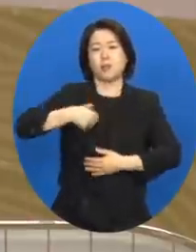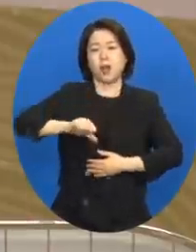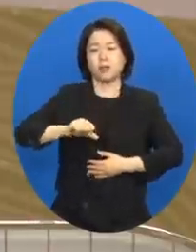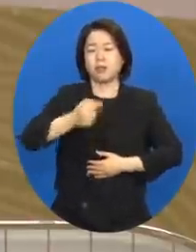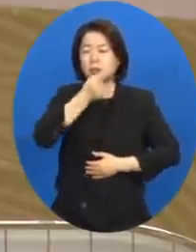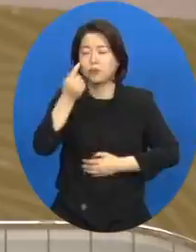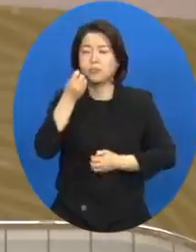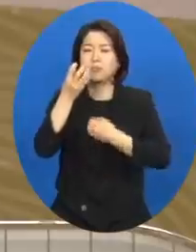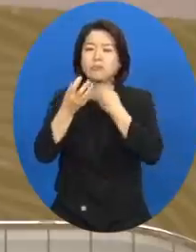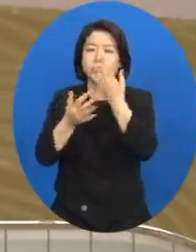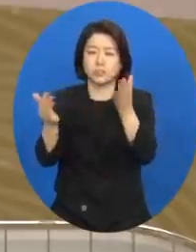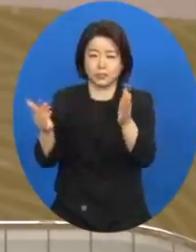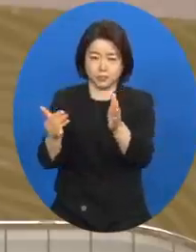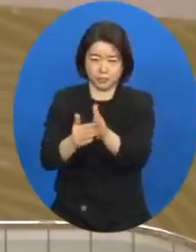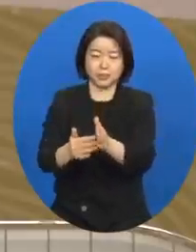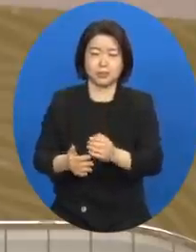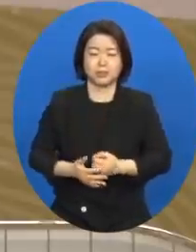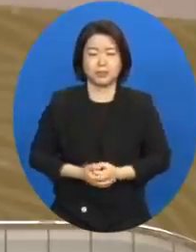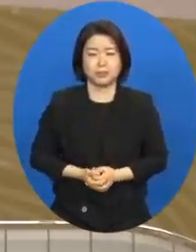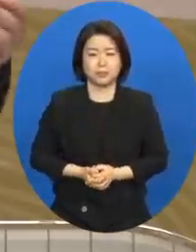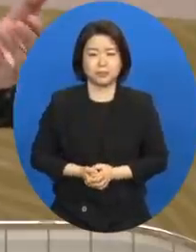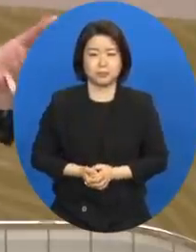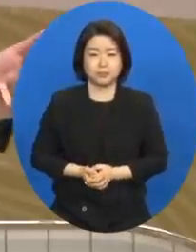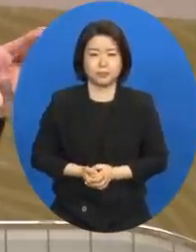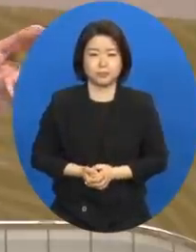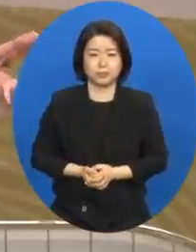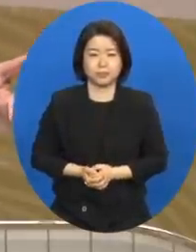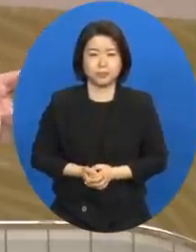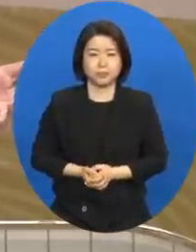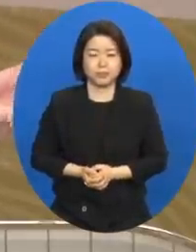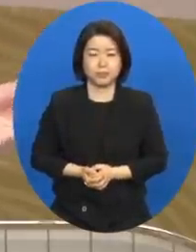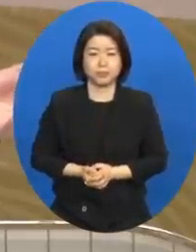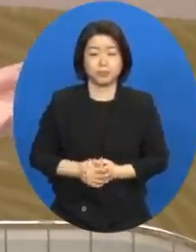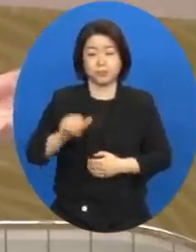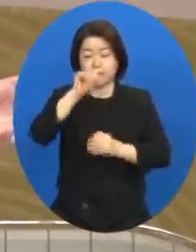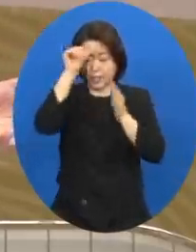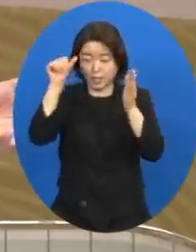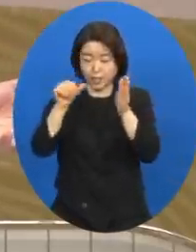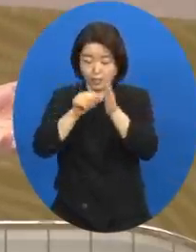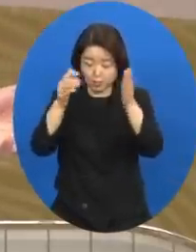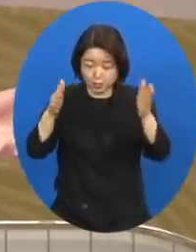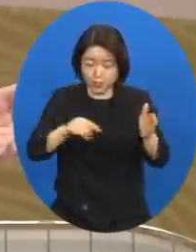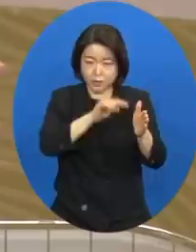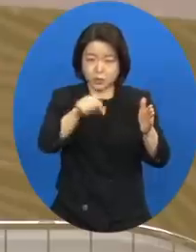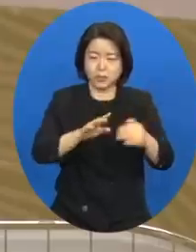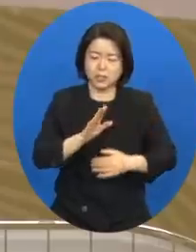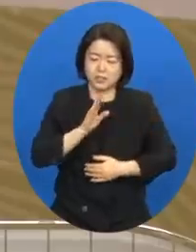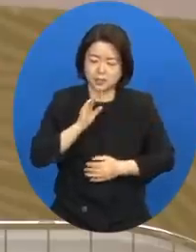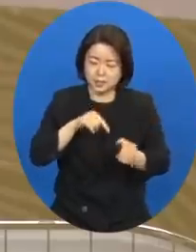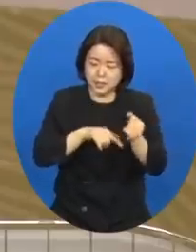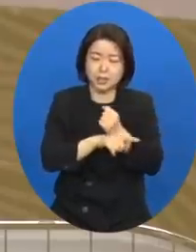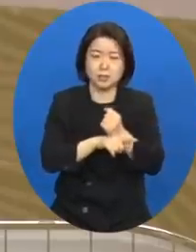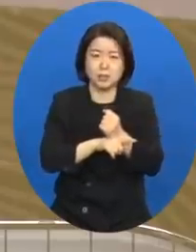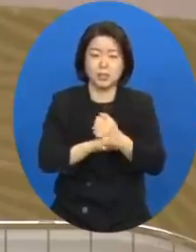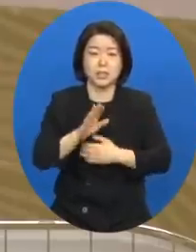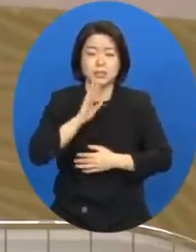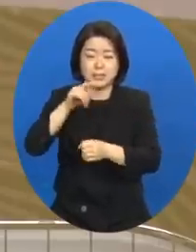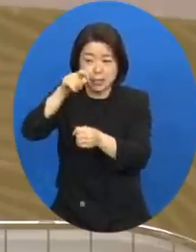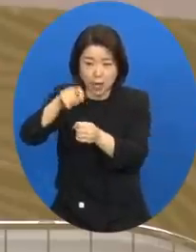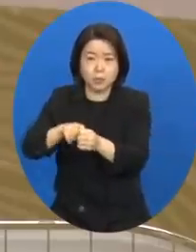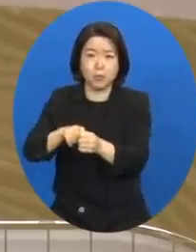아들이라고 증언하였습니다. 여러분, 인생의 진짜 의미, 정말 진정한